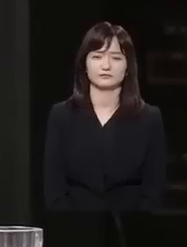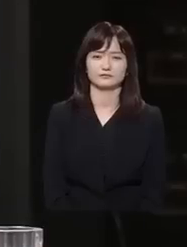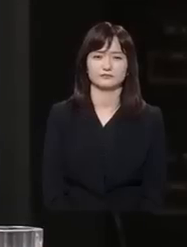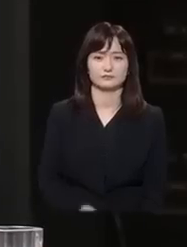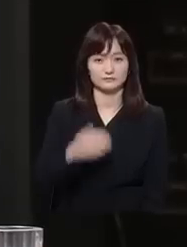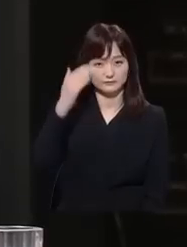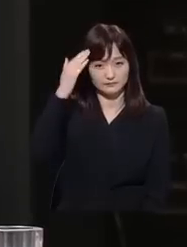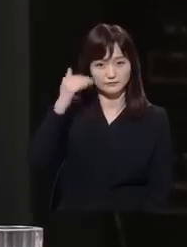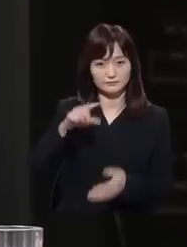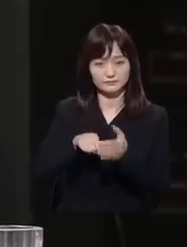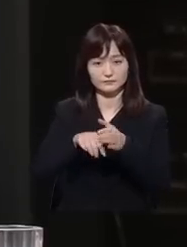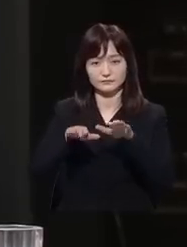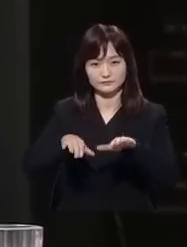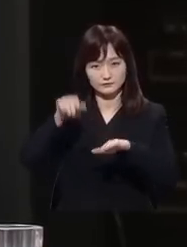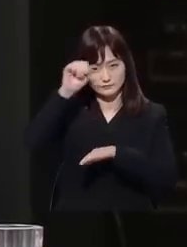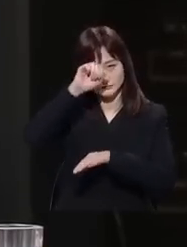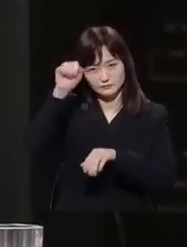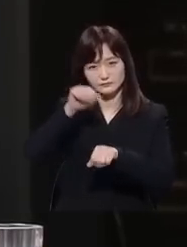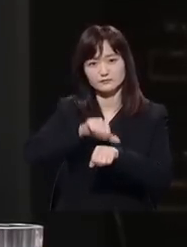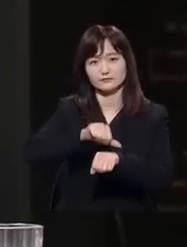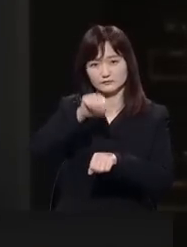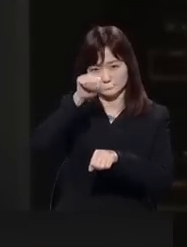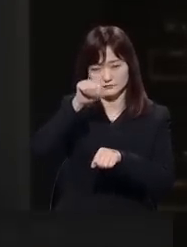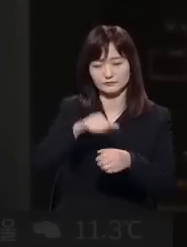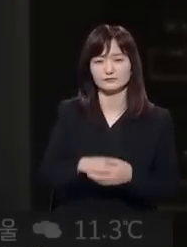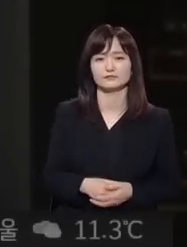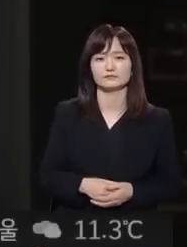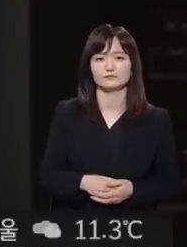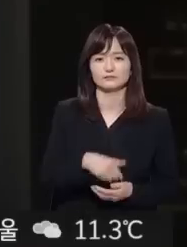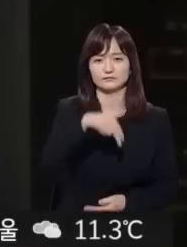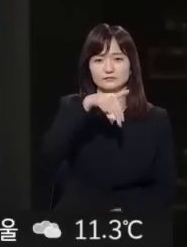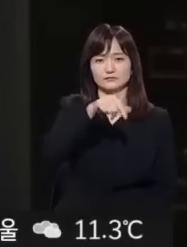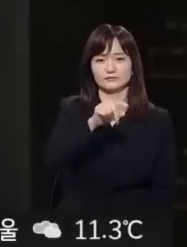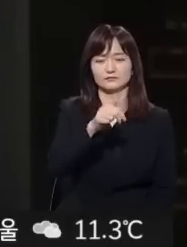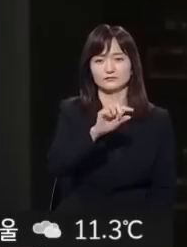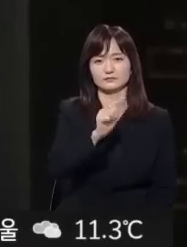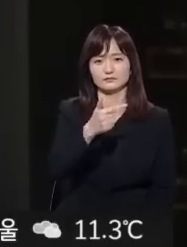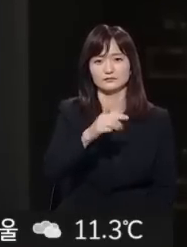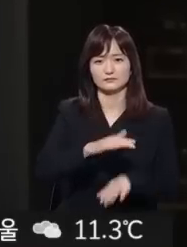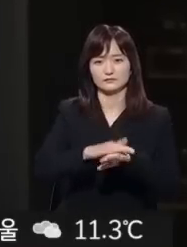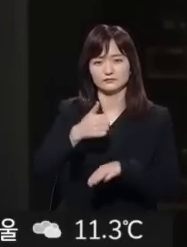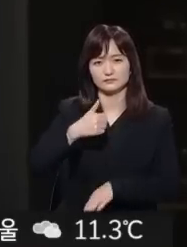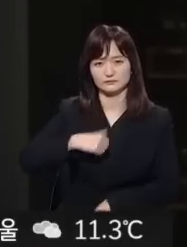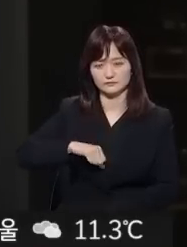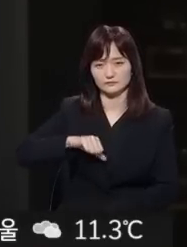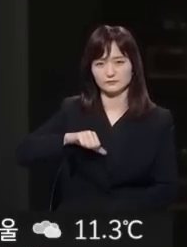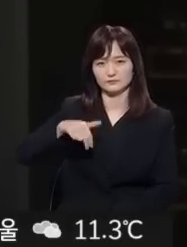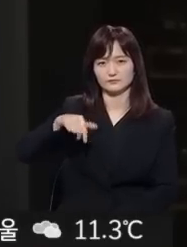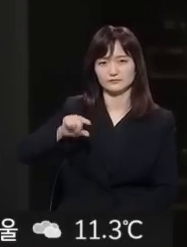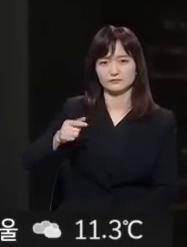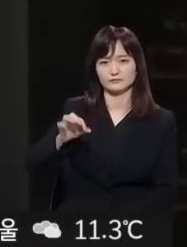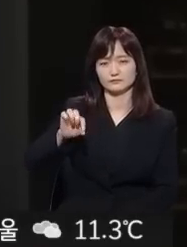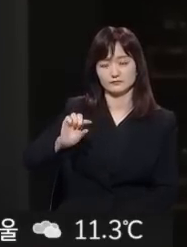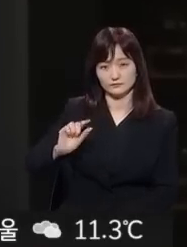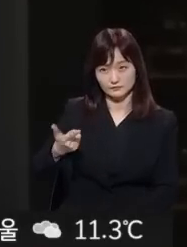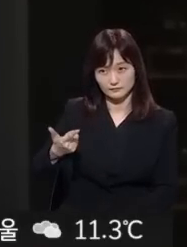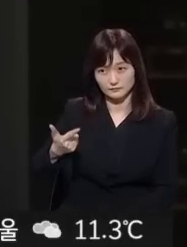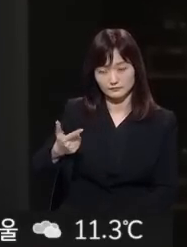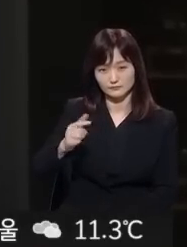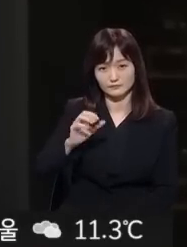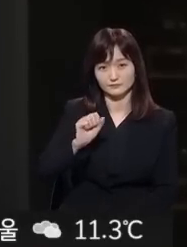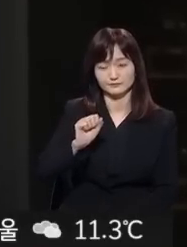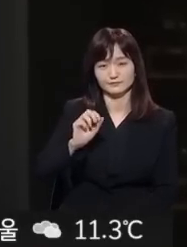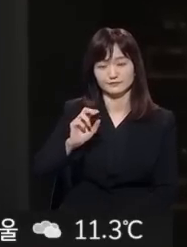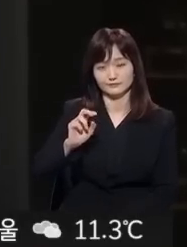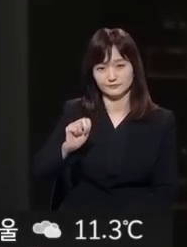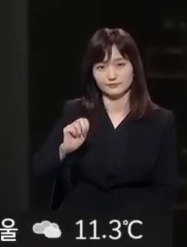우리 시각으로 오늘 새벽 5시경에 전두환 씨 손자 전 우원 씨가이 SNS